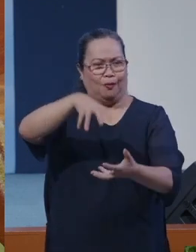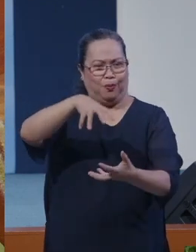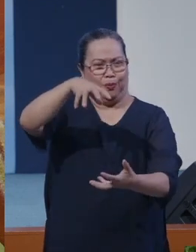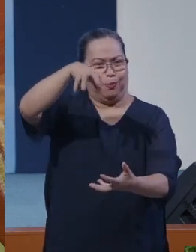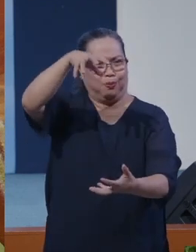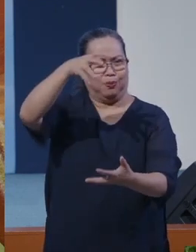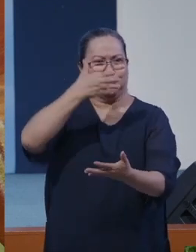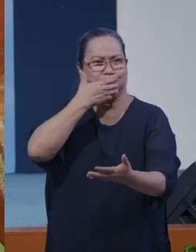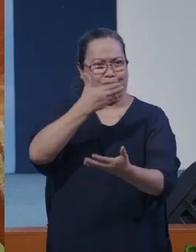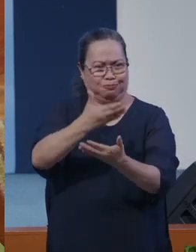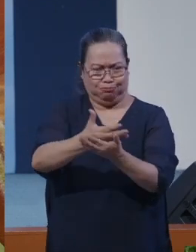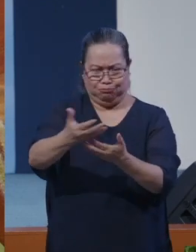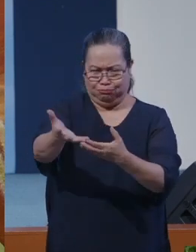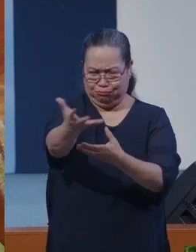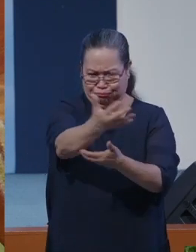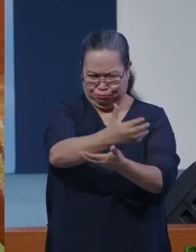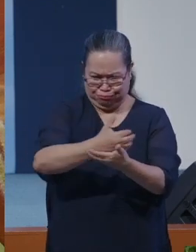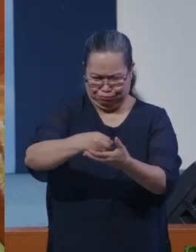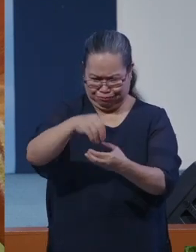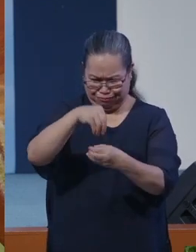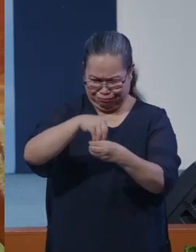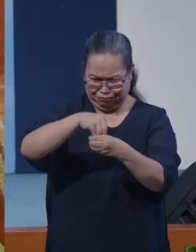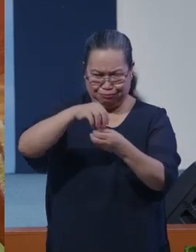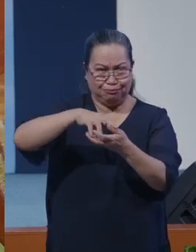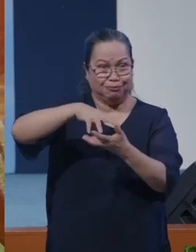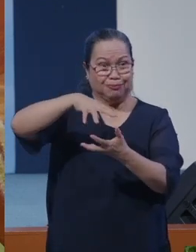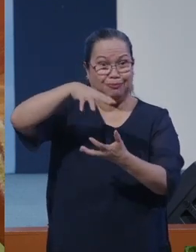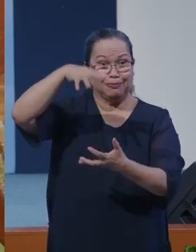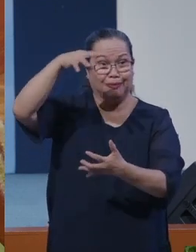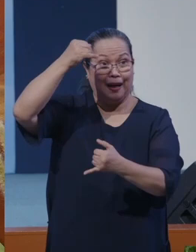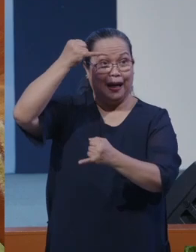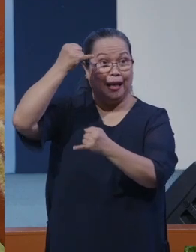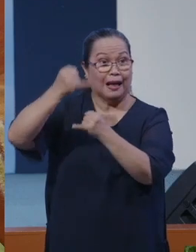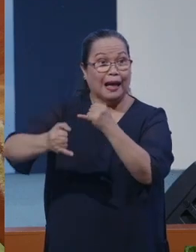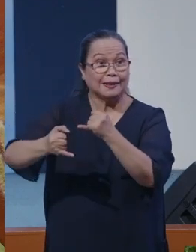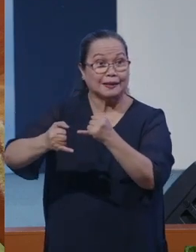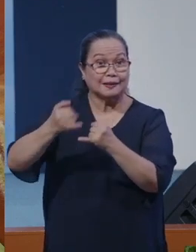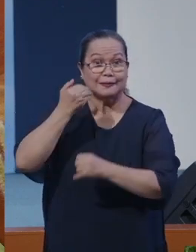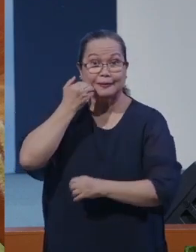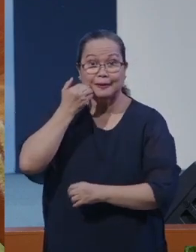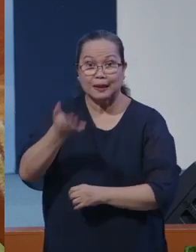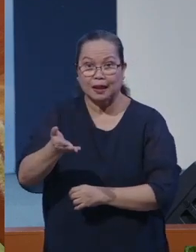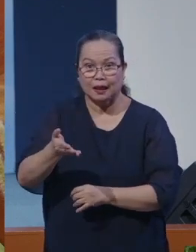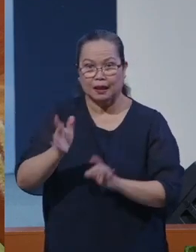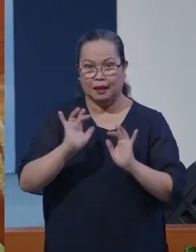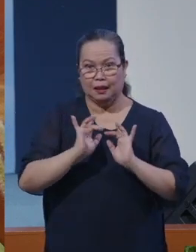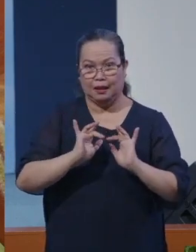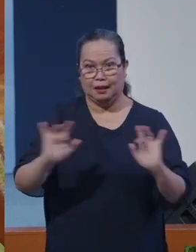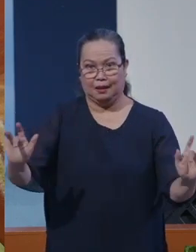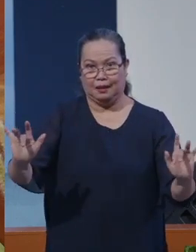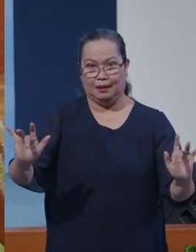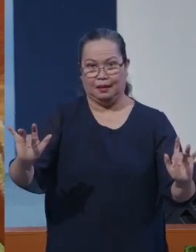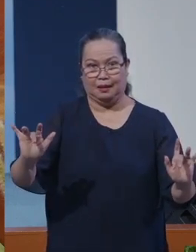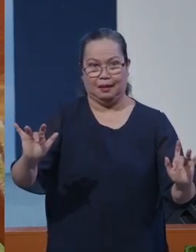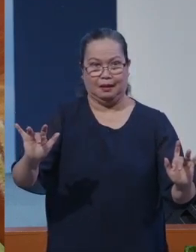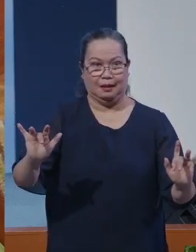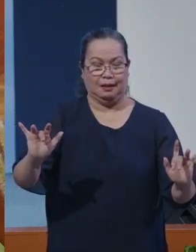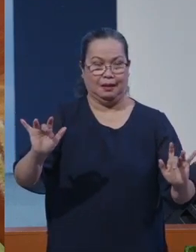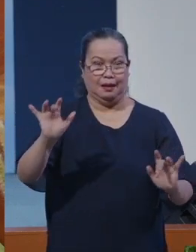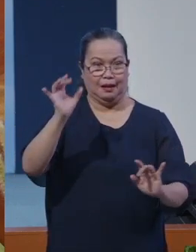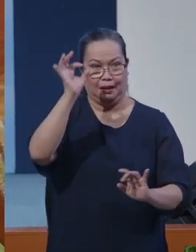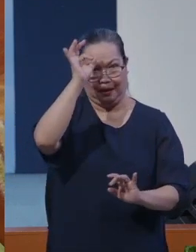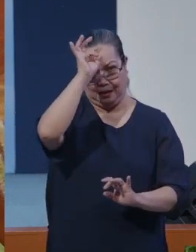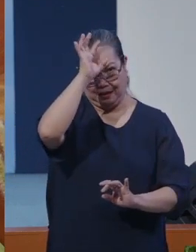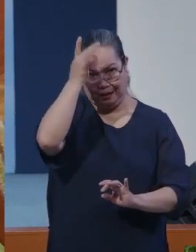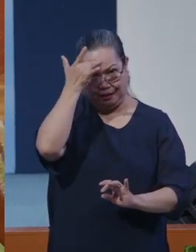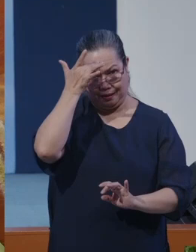Magaling po siya mag-ipon. At sa katapusan ng kanyang buhay nung siya'y mamatay, wala na pong naipon sa kanyang mga